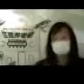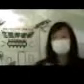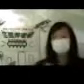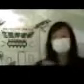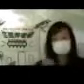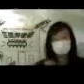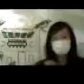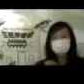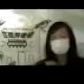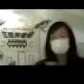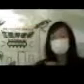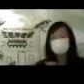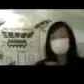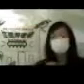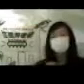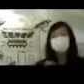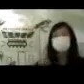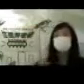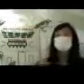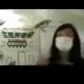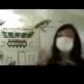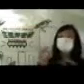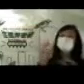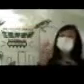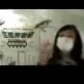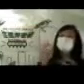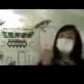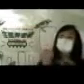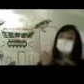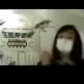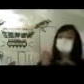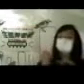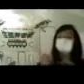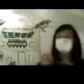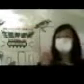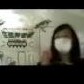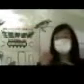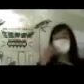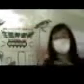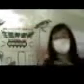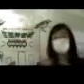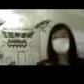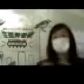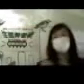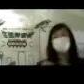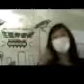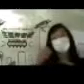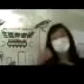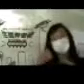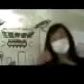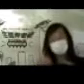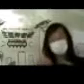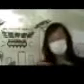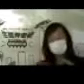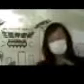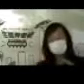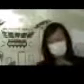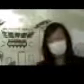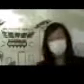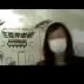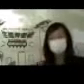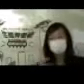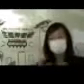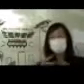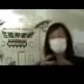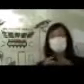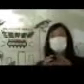蓉嘅種子喺嗰度嘅。咁佢將細葉蓉嘅種子連埋佢嘅糞便咧，咁就排